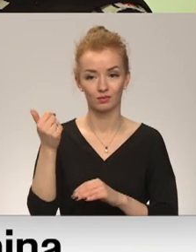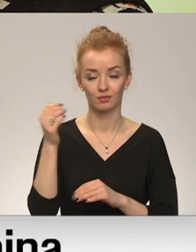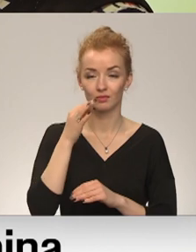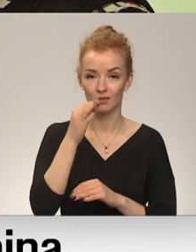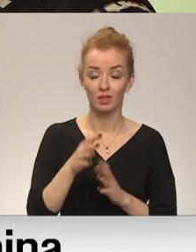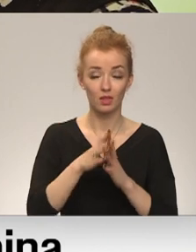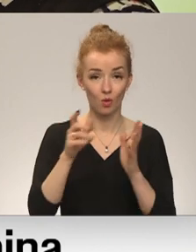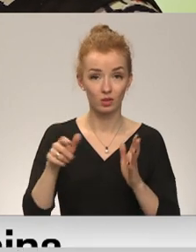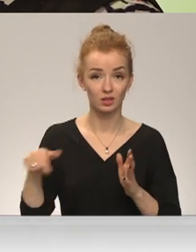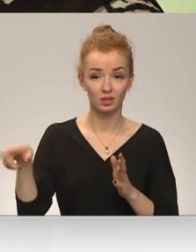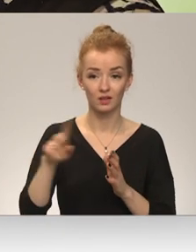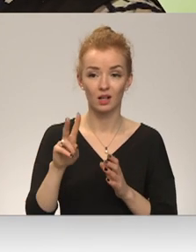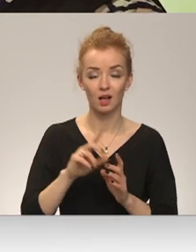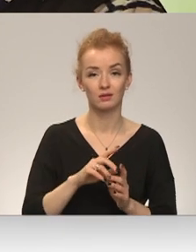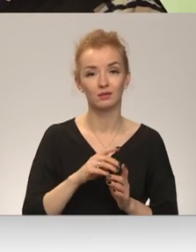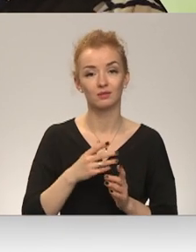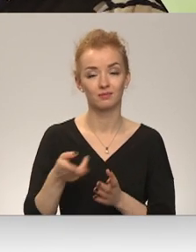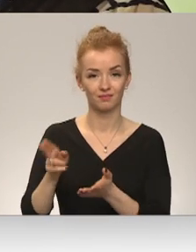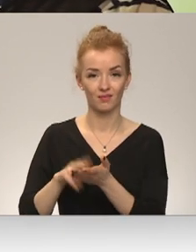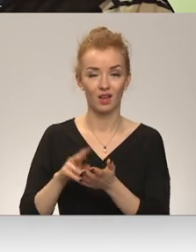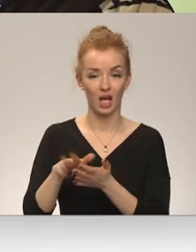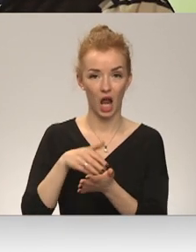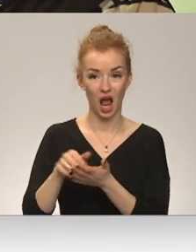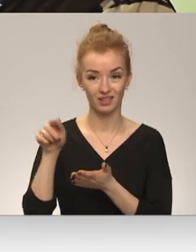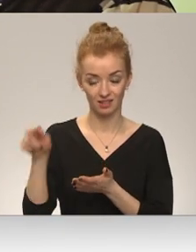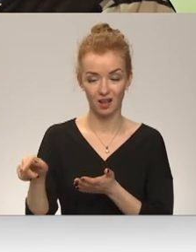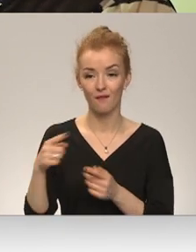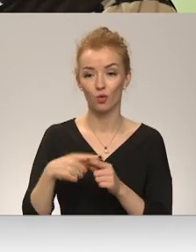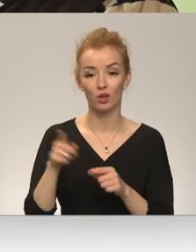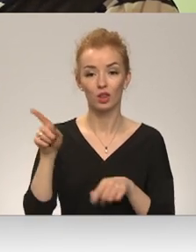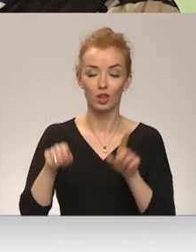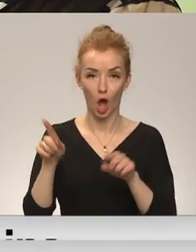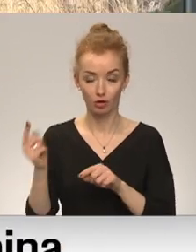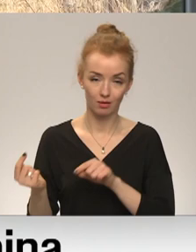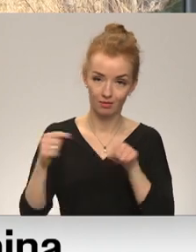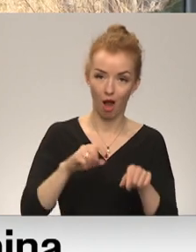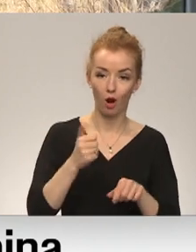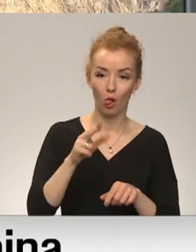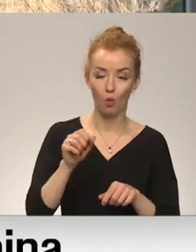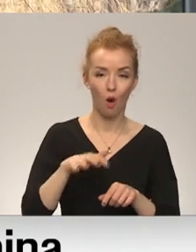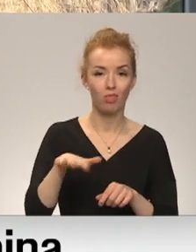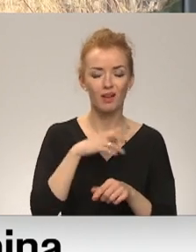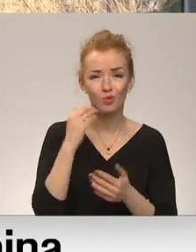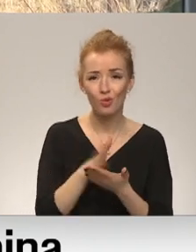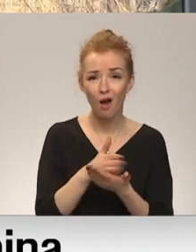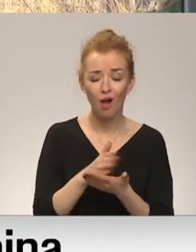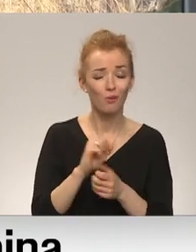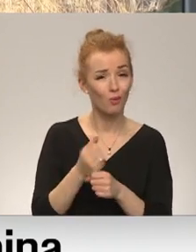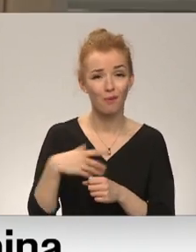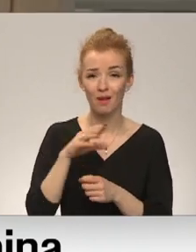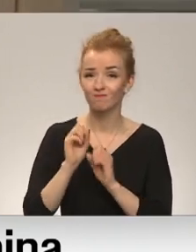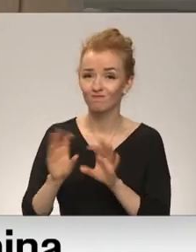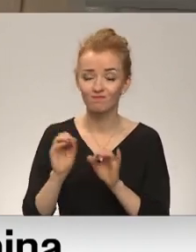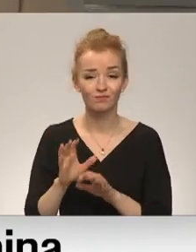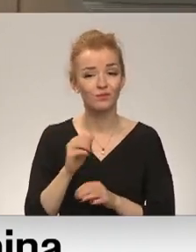daudzi cilvēki, kuri tagad aizgāja uz Krāslavas pusi, Škelto grāveri, tie vēl citreiz nāk uz Aglonu un grib kaut ko te nokārtot. Viņam tiek paskaidrots, ka tagad tā